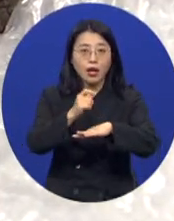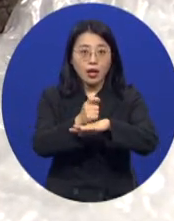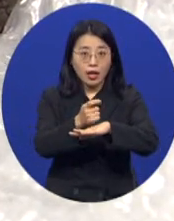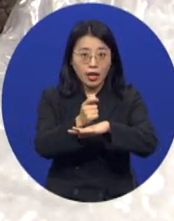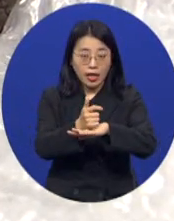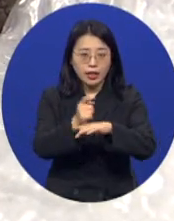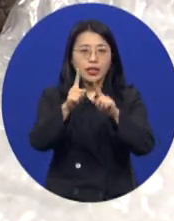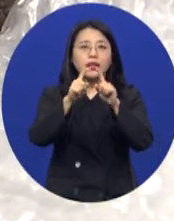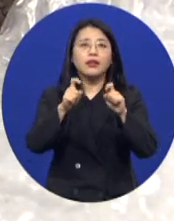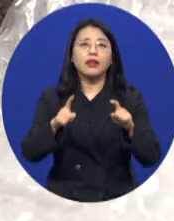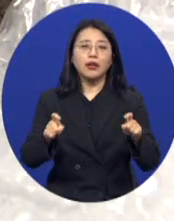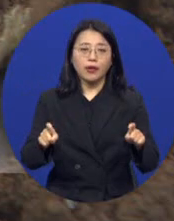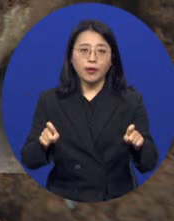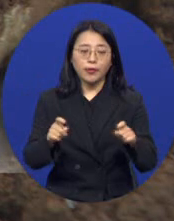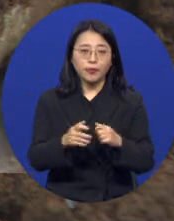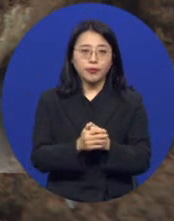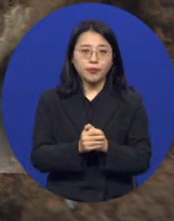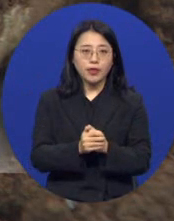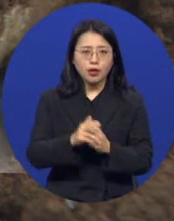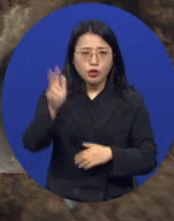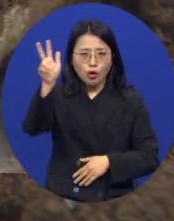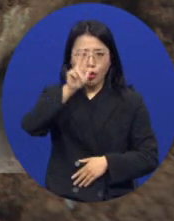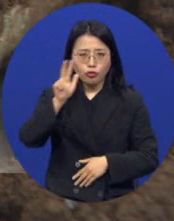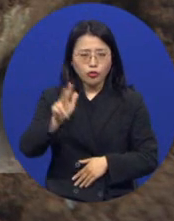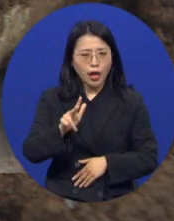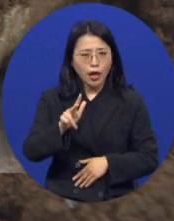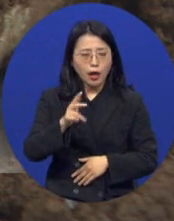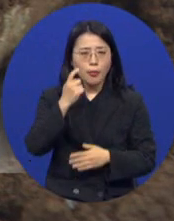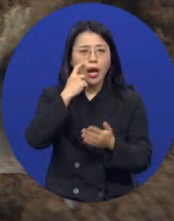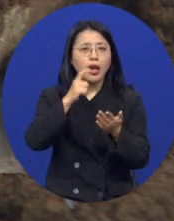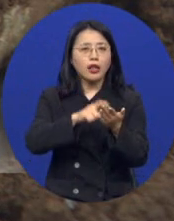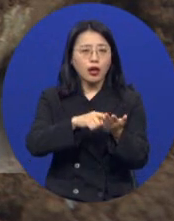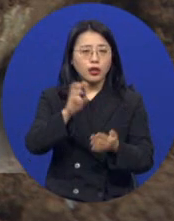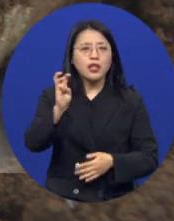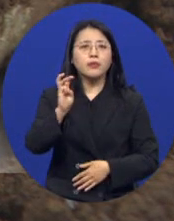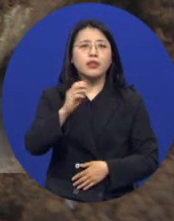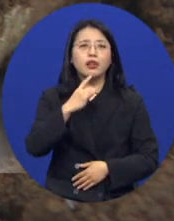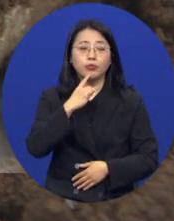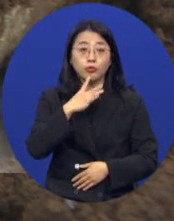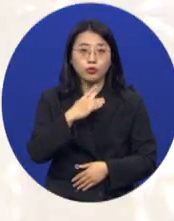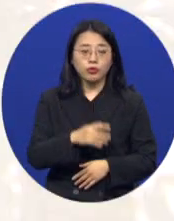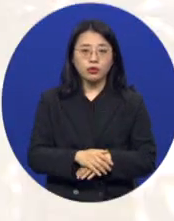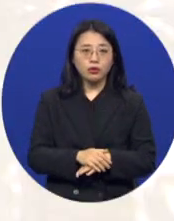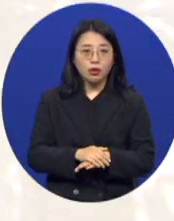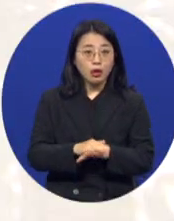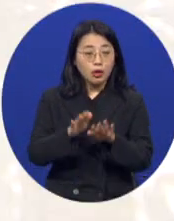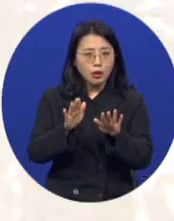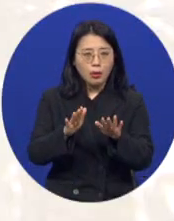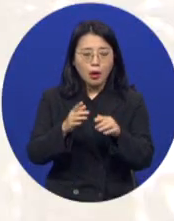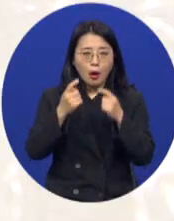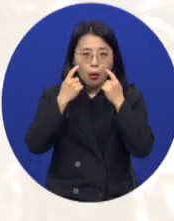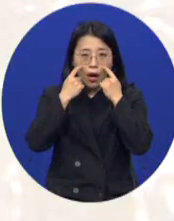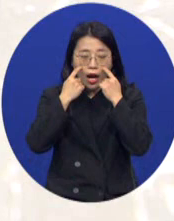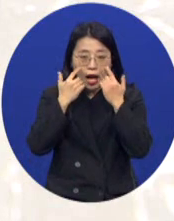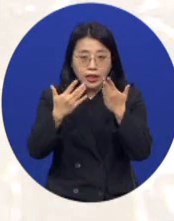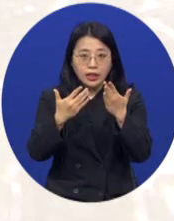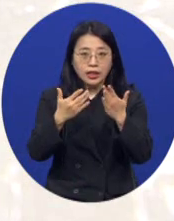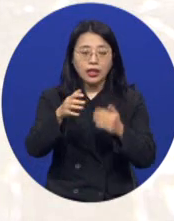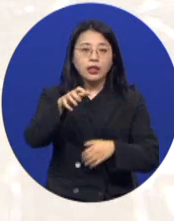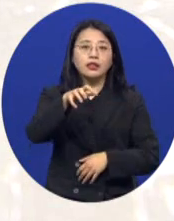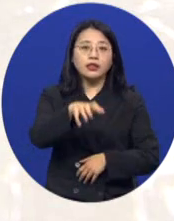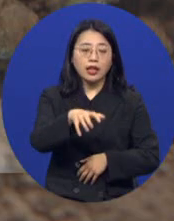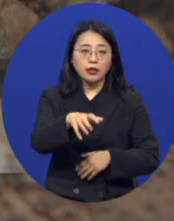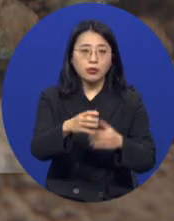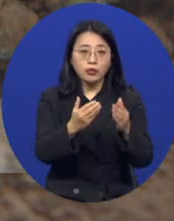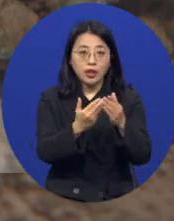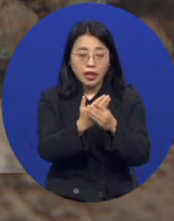사리를 보관했던 도구로 국내에서는 30여 개만 발견된 데다 이번처럼 출토 장소가 확인된 것은 5개도 안